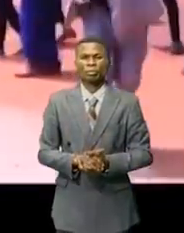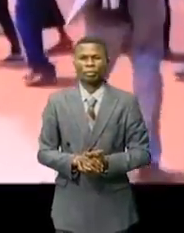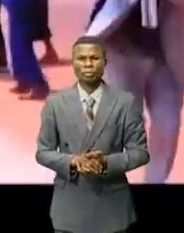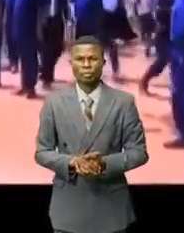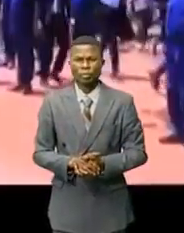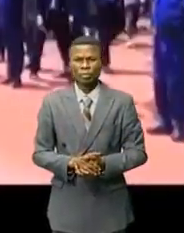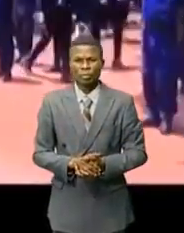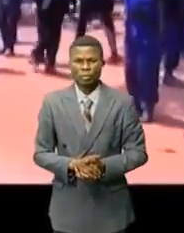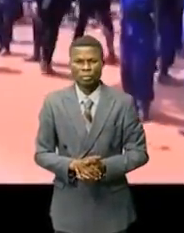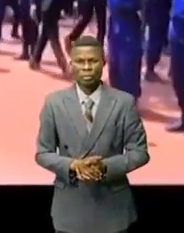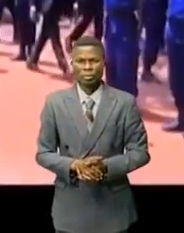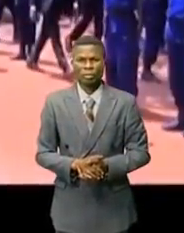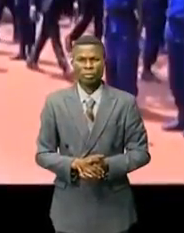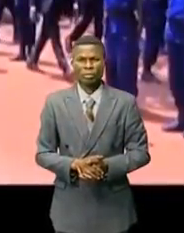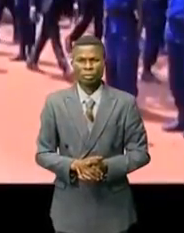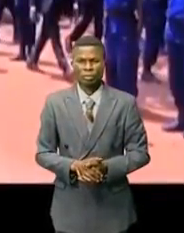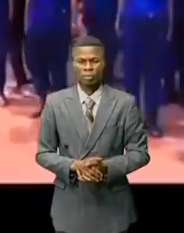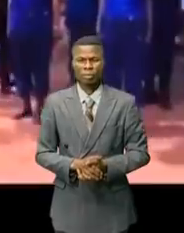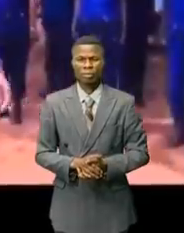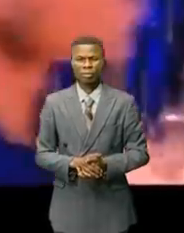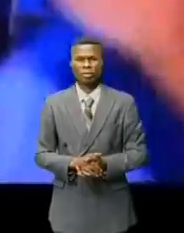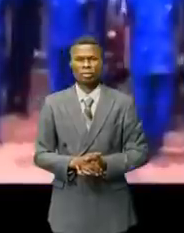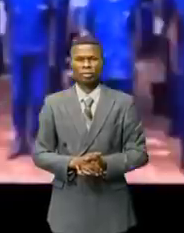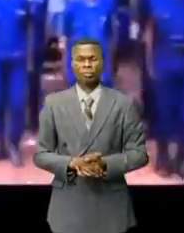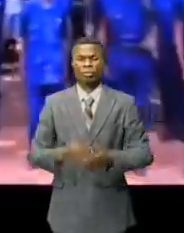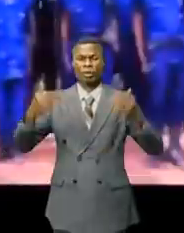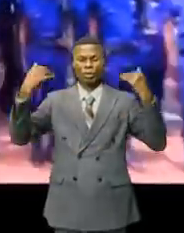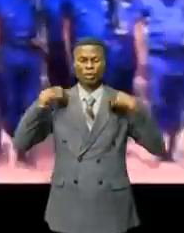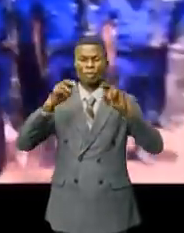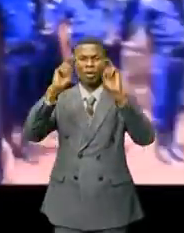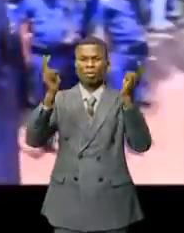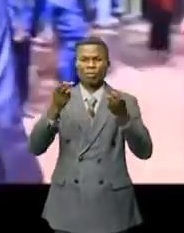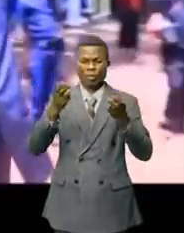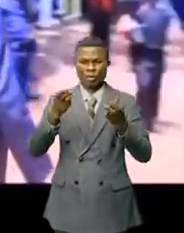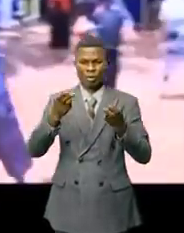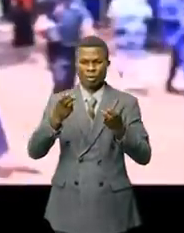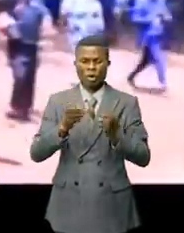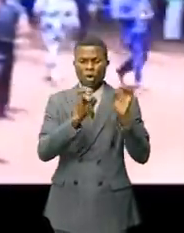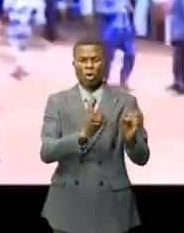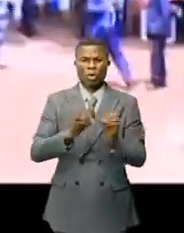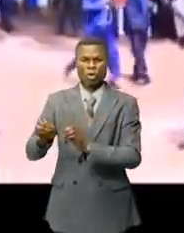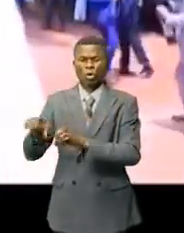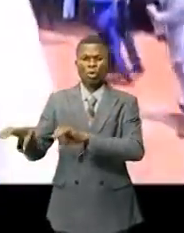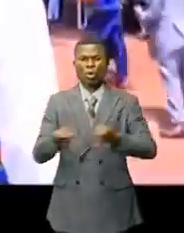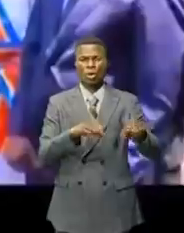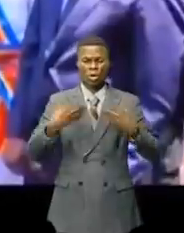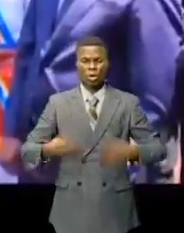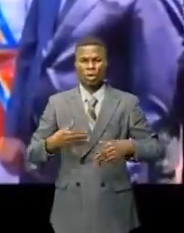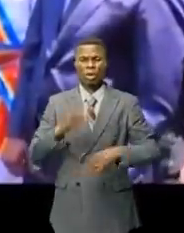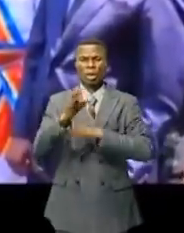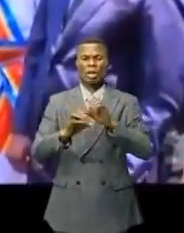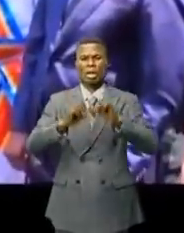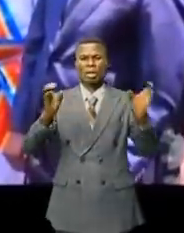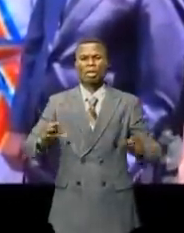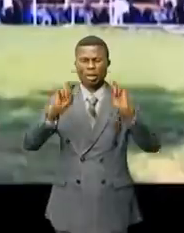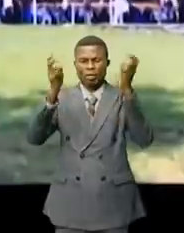jean claude labbé des belges est de réussir avec le maire michel 16 oui dans l'organisation de la célébration du cinquantenaire de la bulle de